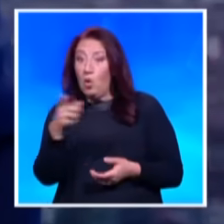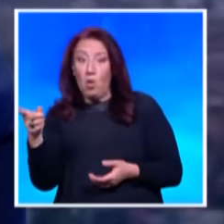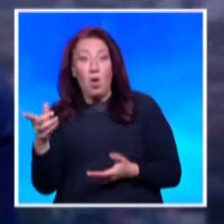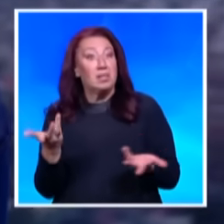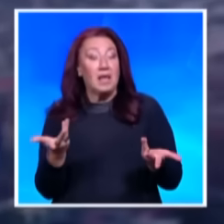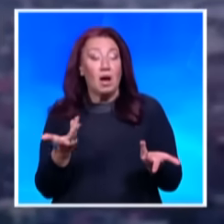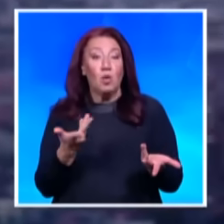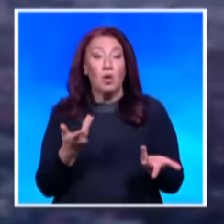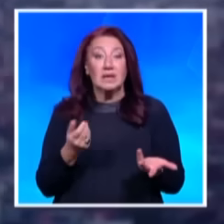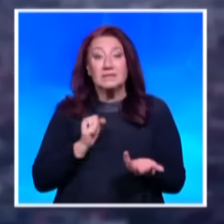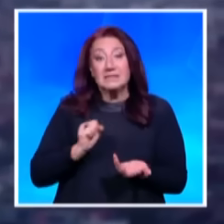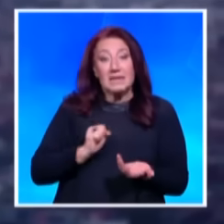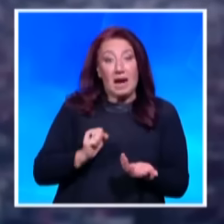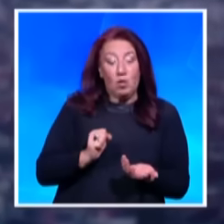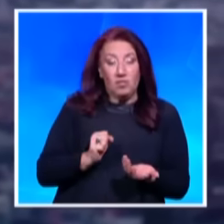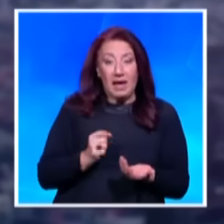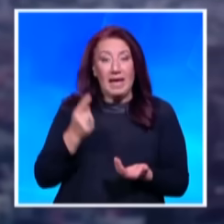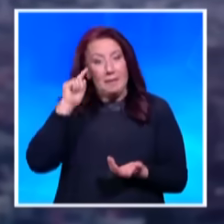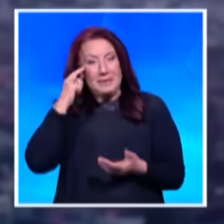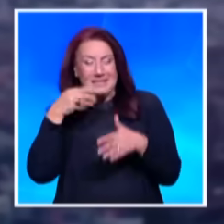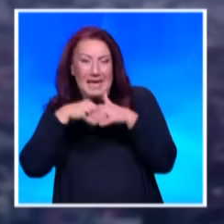да се крие чрез затворени врати, не е окей.